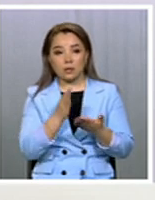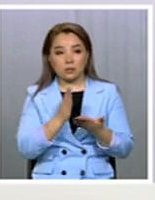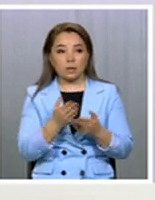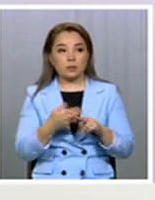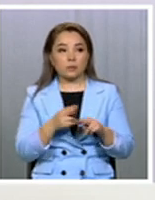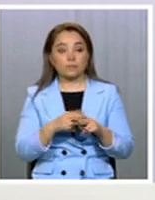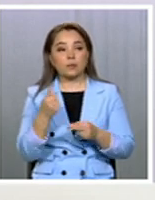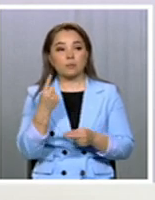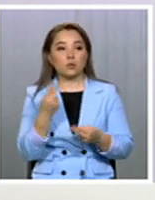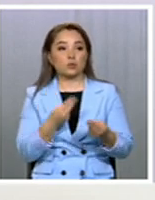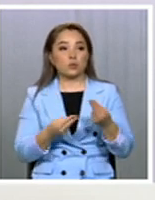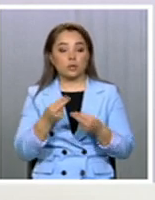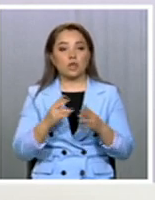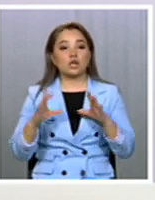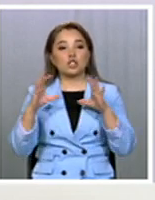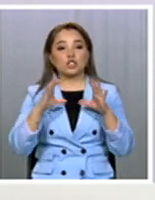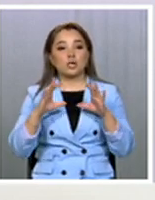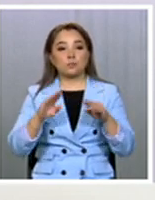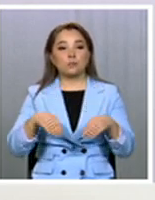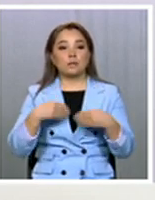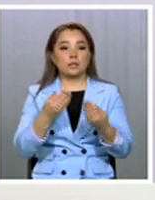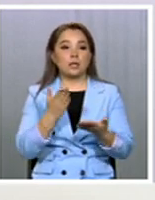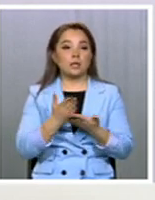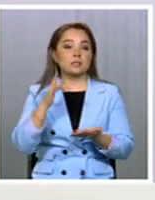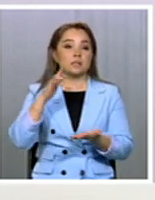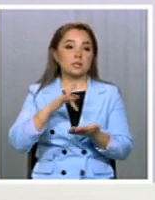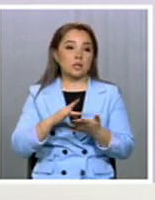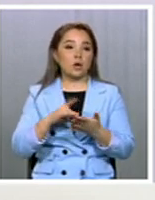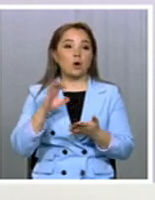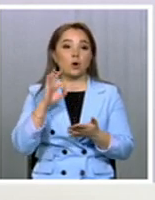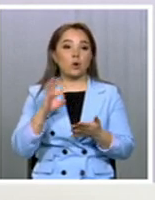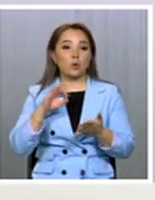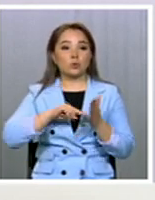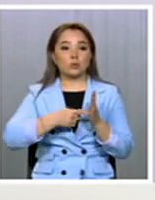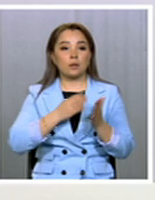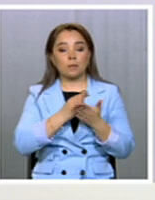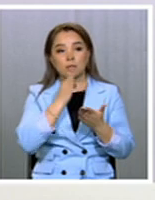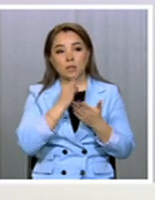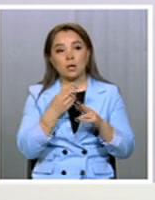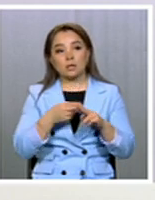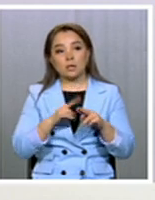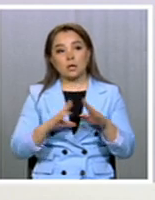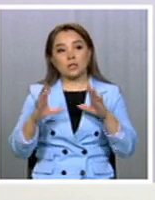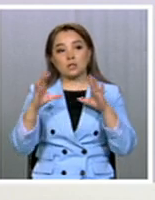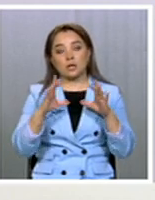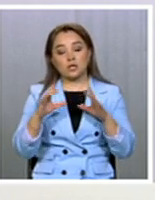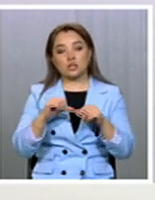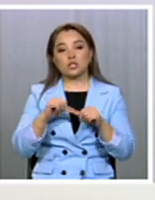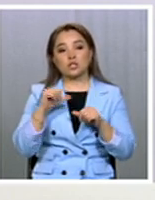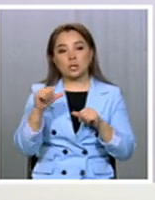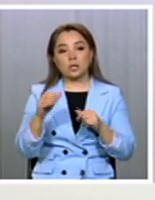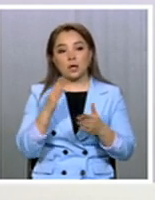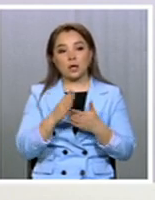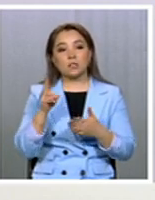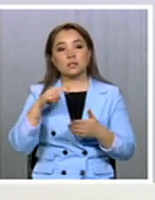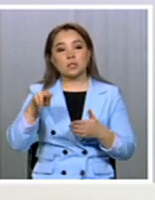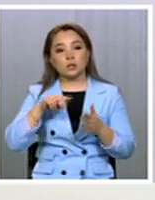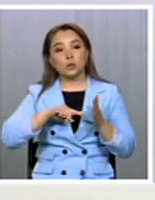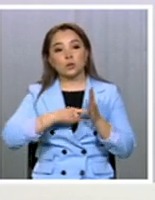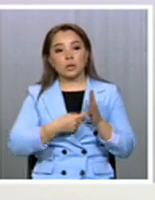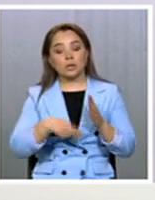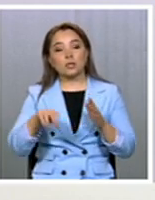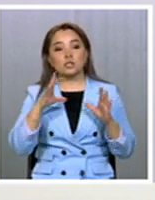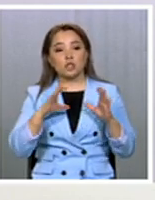бізде шеңбер берілген, центрі О нүктесі болатын. Және осы шеңберден тыш жатқан Д нүктесінен осы